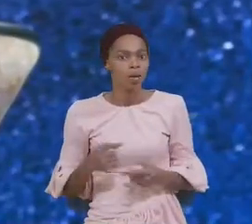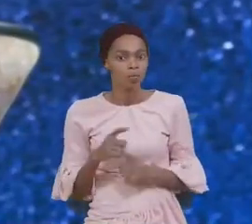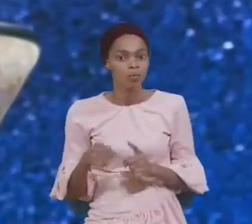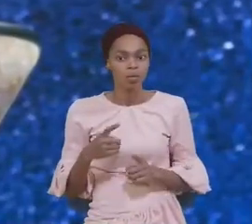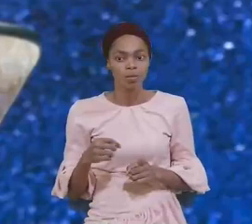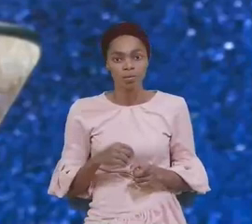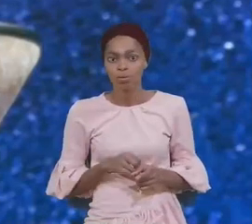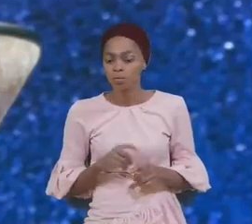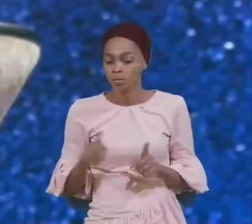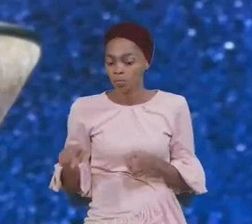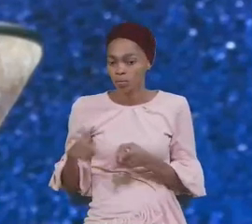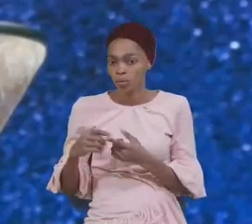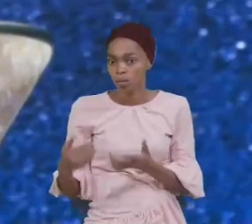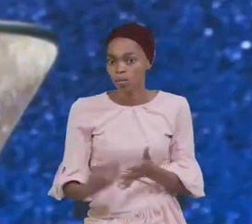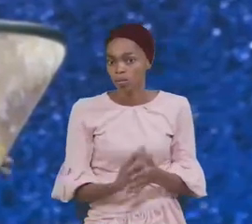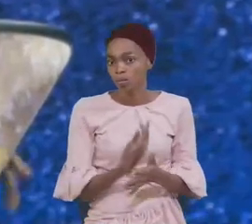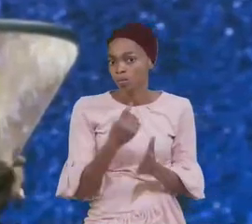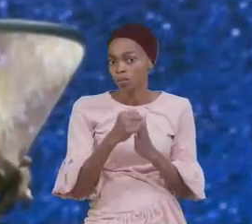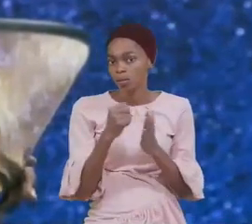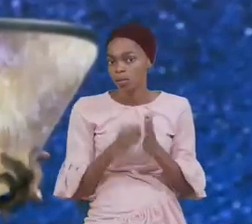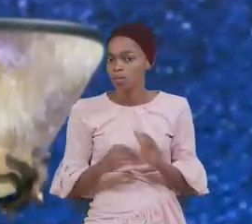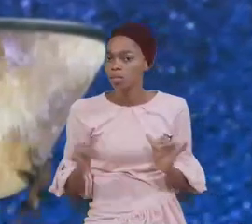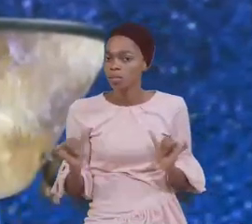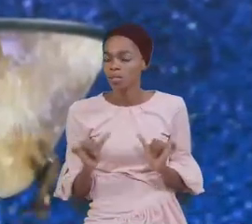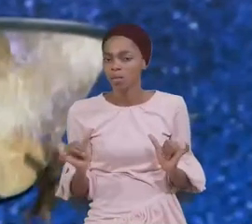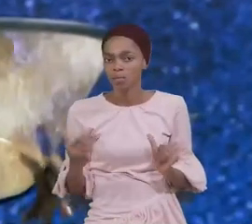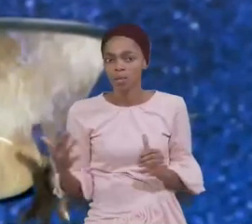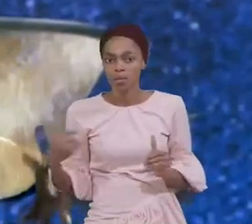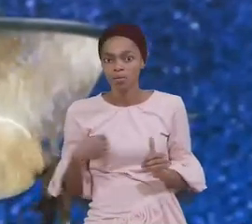Lorsqu'on vient au Nouveau Testament, c'est la même chose que vous allez trouver.